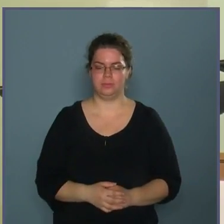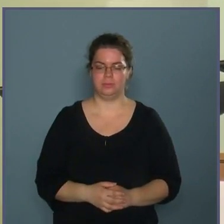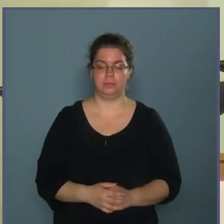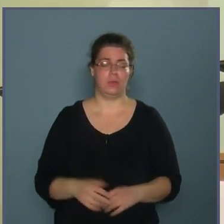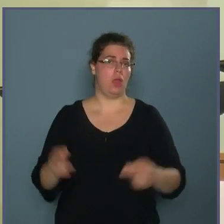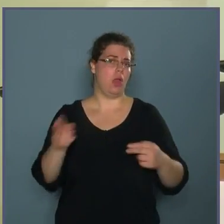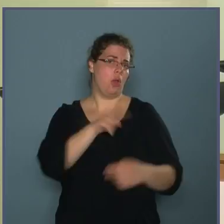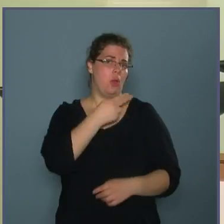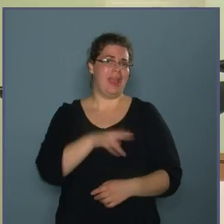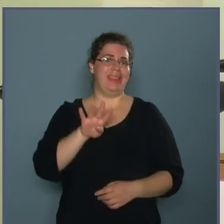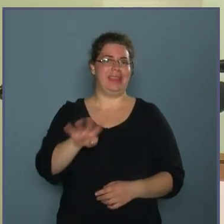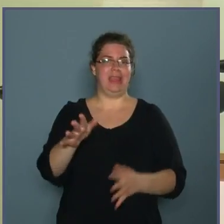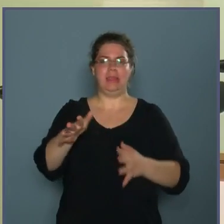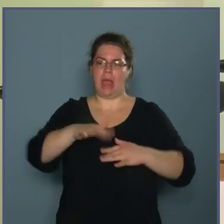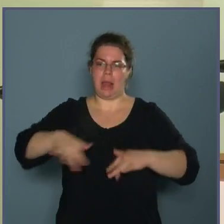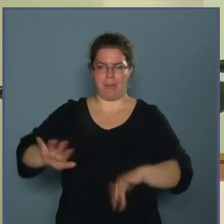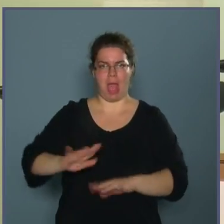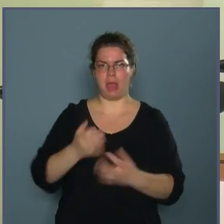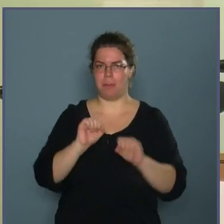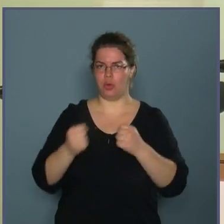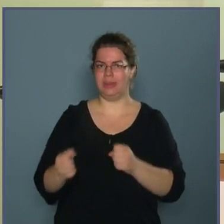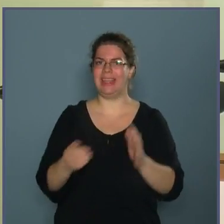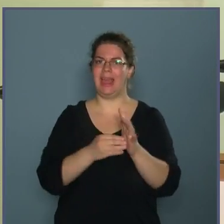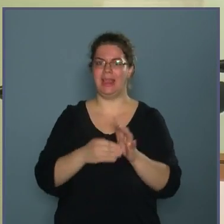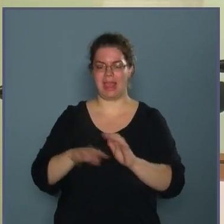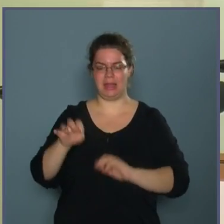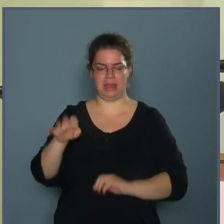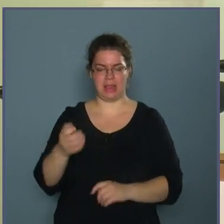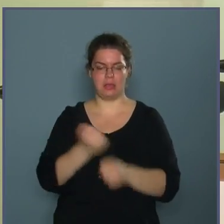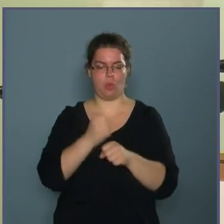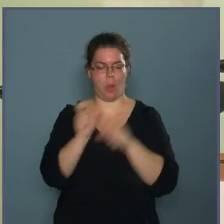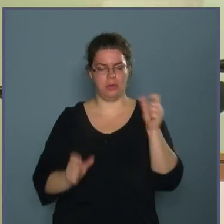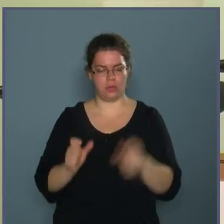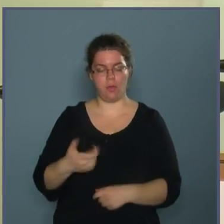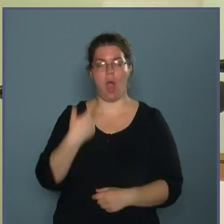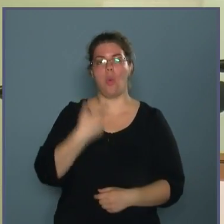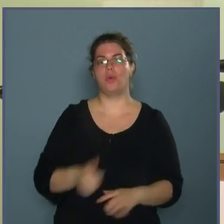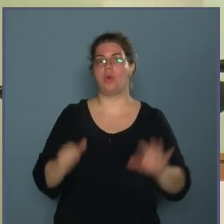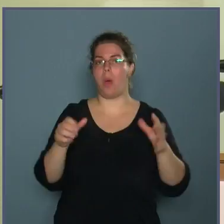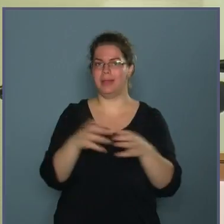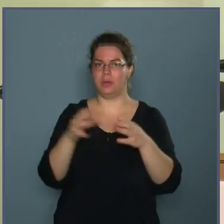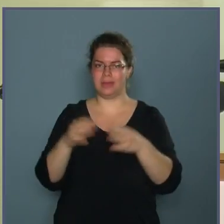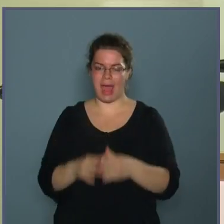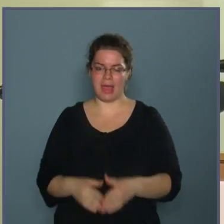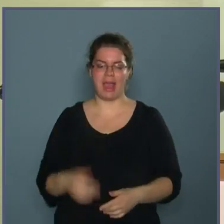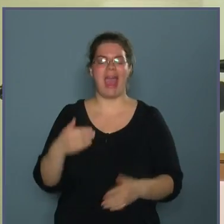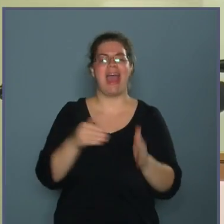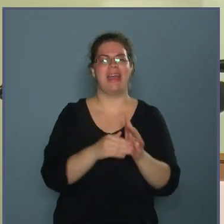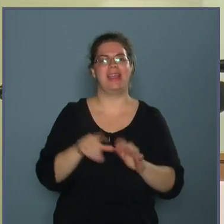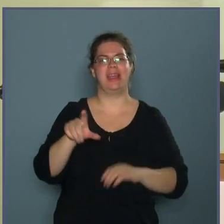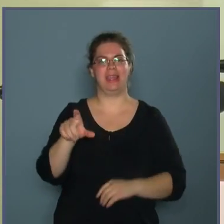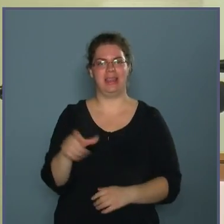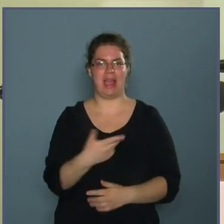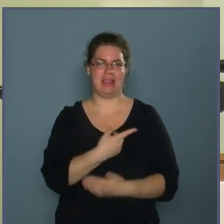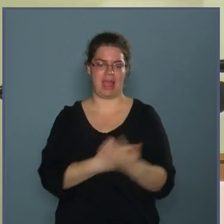A kórház 4 telephelyen működik, 1700 dolgozóval. 26 osztálya 1278 ágyon biztosít